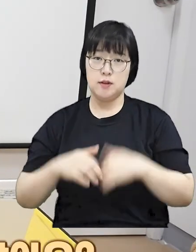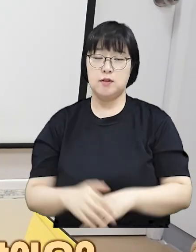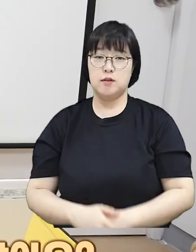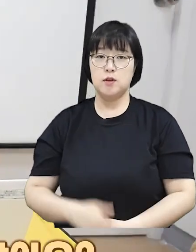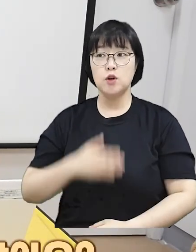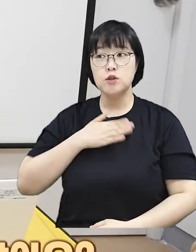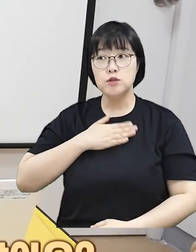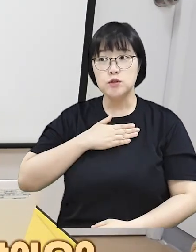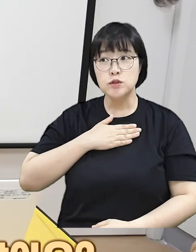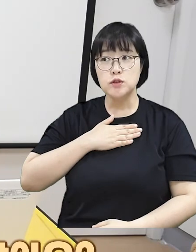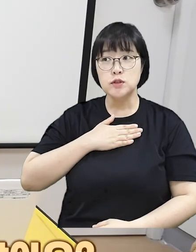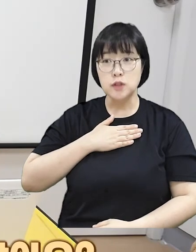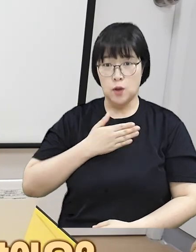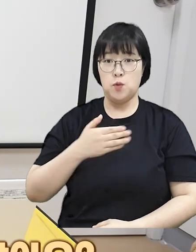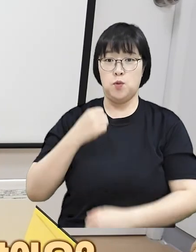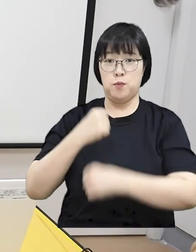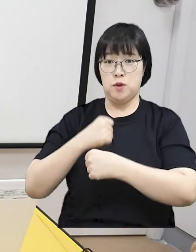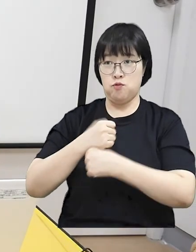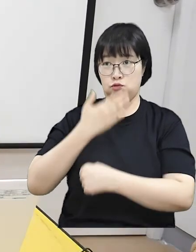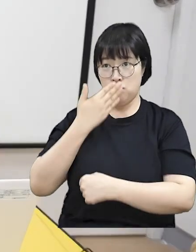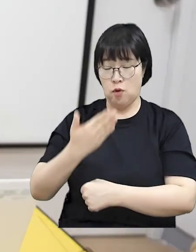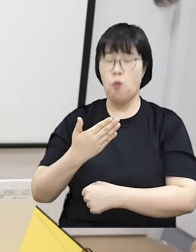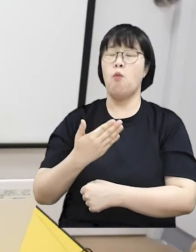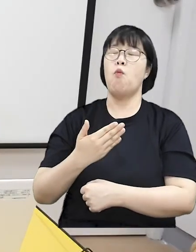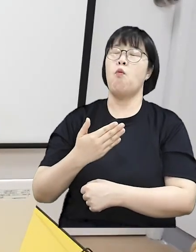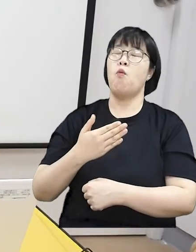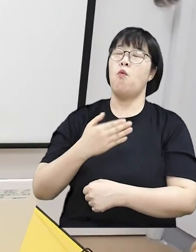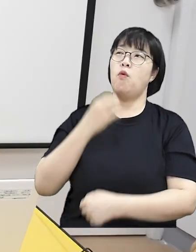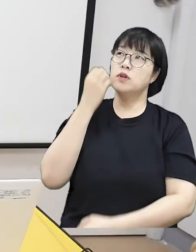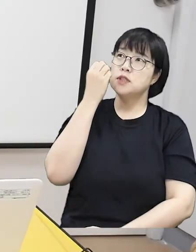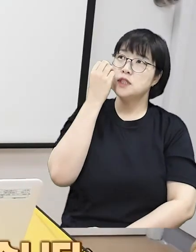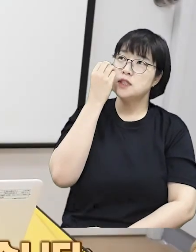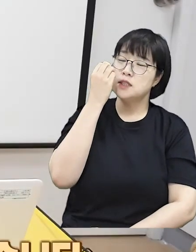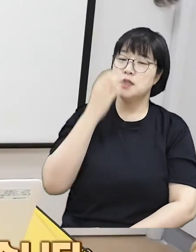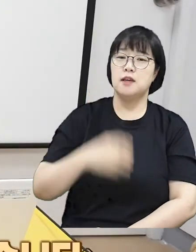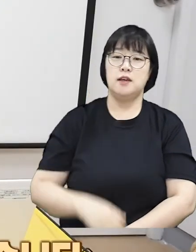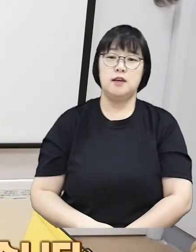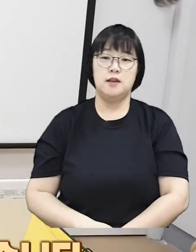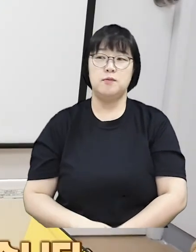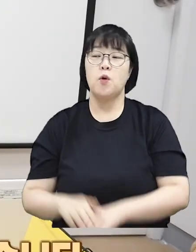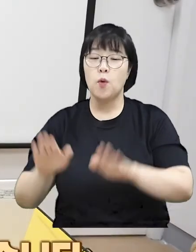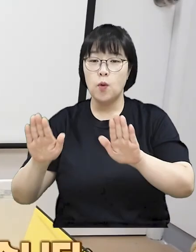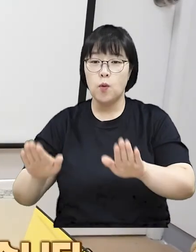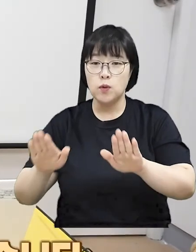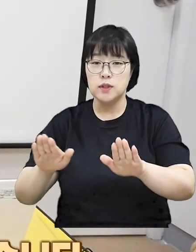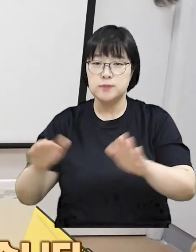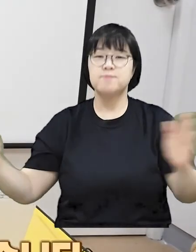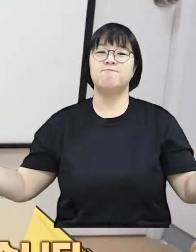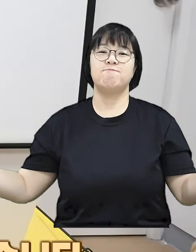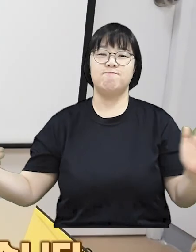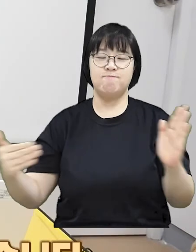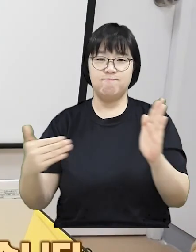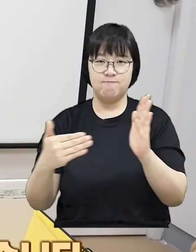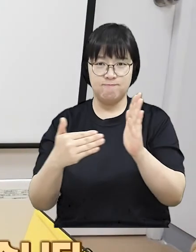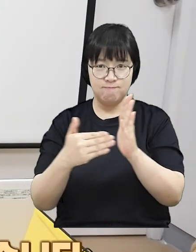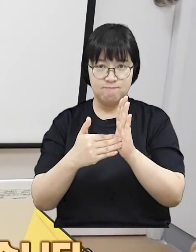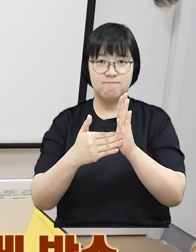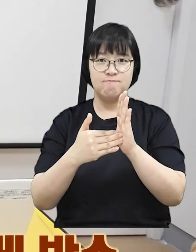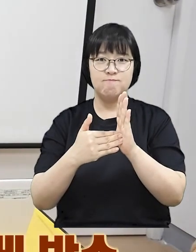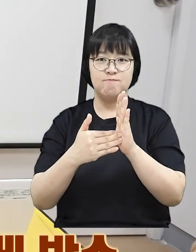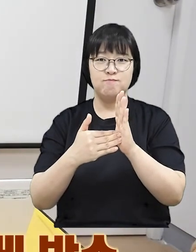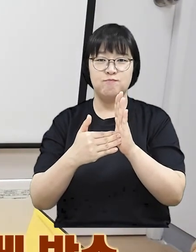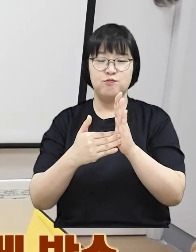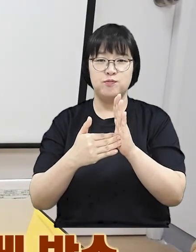인공지능을 만들 수 있다는 사실 놀랍지 않아요? 신기해요. 네. 자, 그러면 오늘은 여기까지 하도록